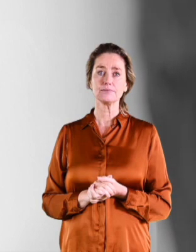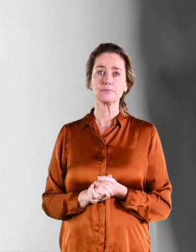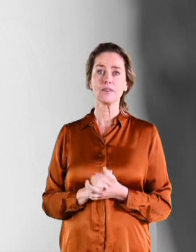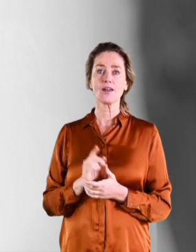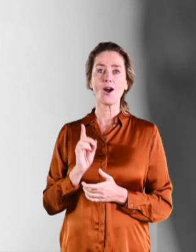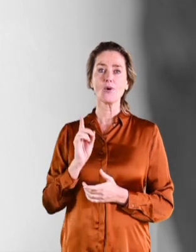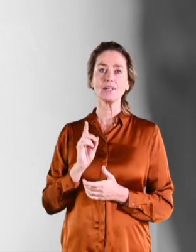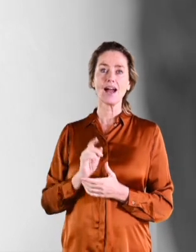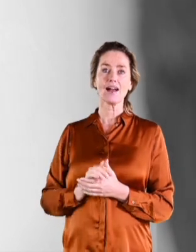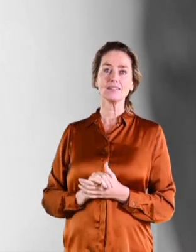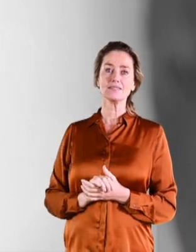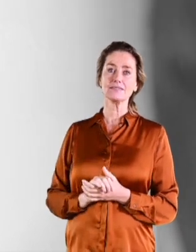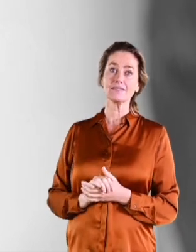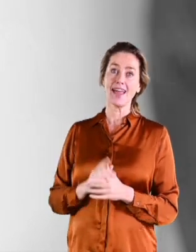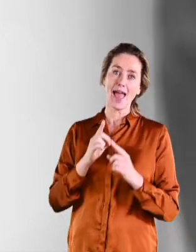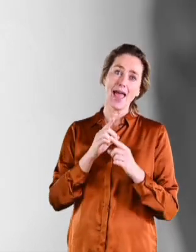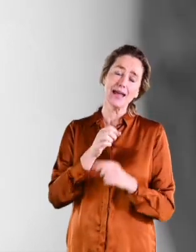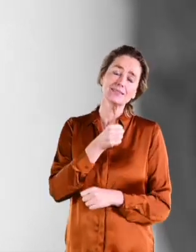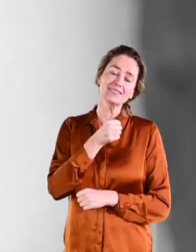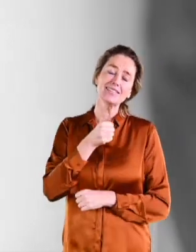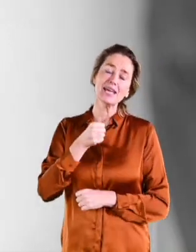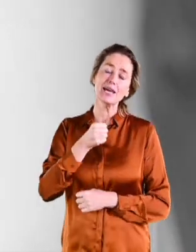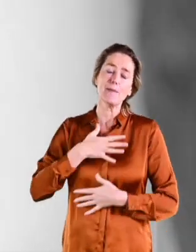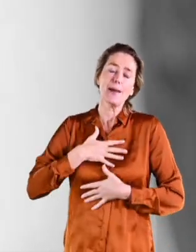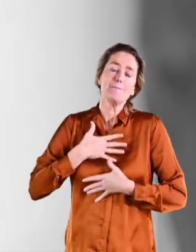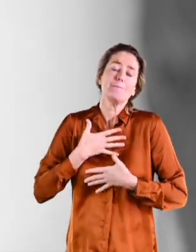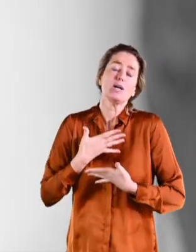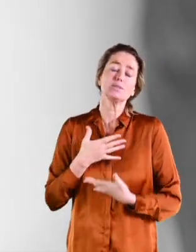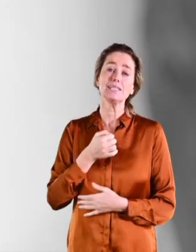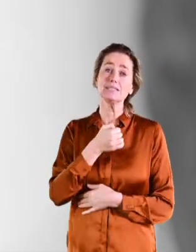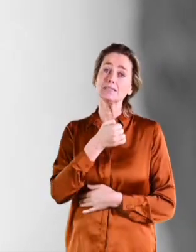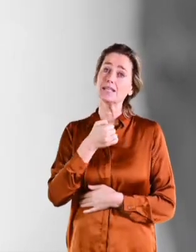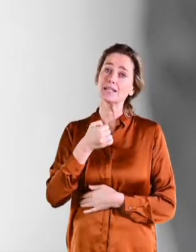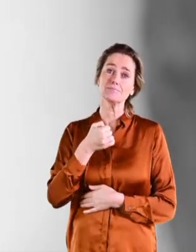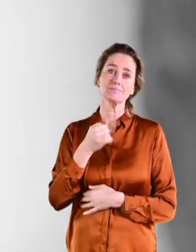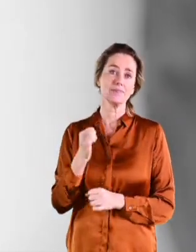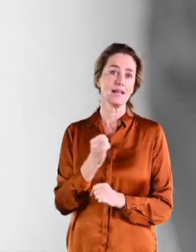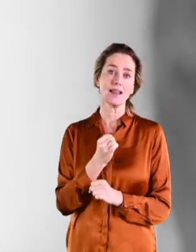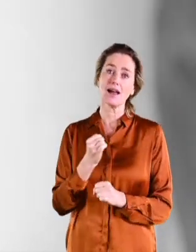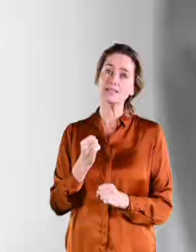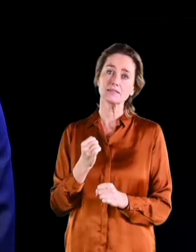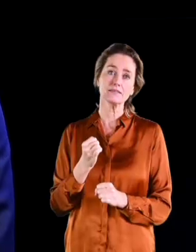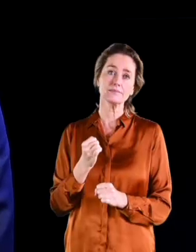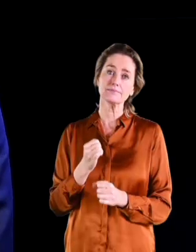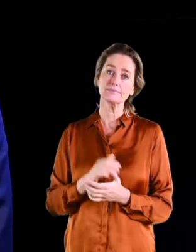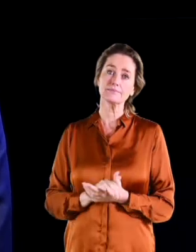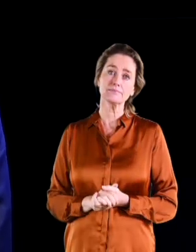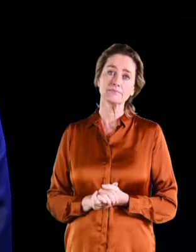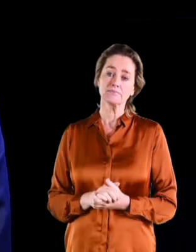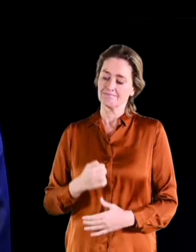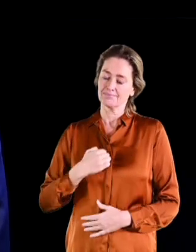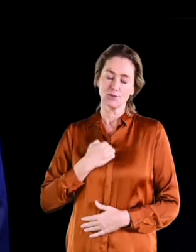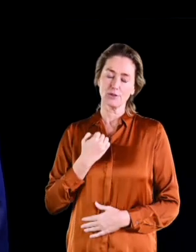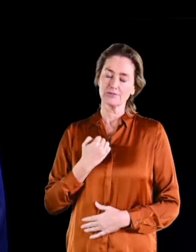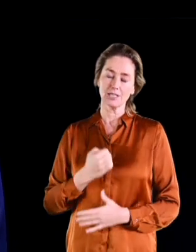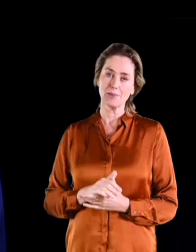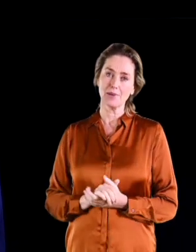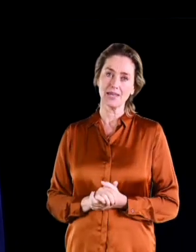Oh ja, en zingen, mijn passie, mijn zingen. Nee, helaas. Ik durfde niet